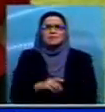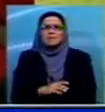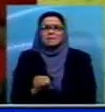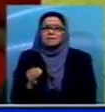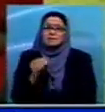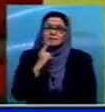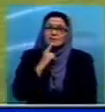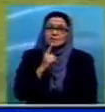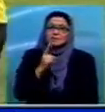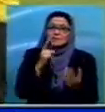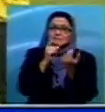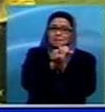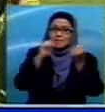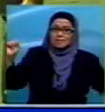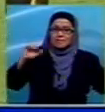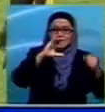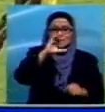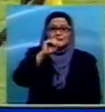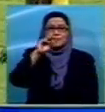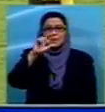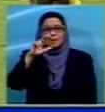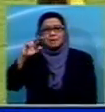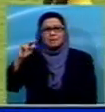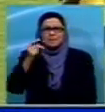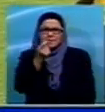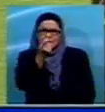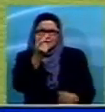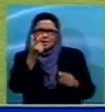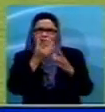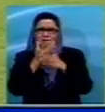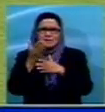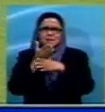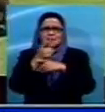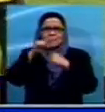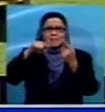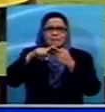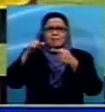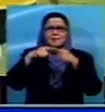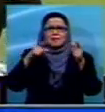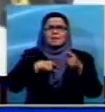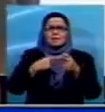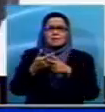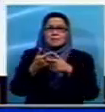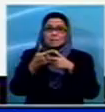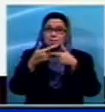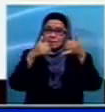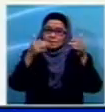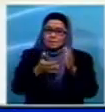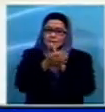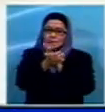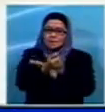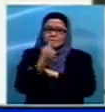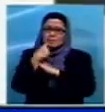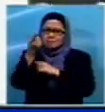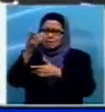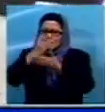Sebaliknya, persiapan Cameroon mungkin sedikit terjejas apabila bintangnya Samuel Eto'o hanya menjalani sesi kecergasan. Ia menimbulkan tanda